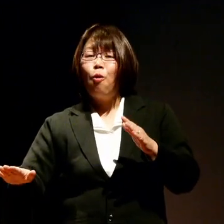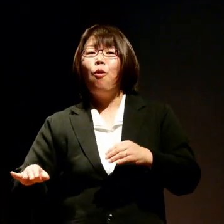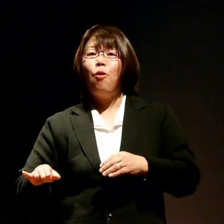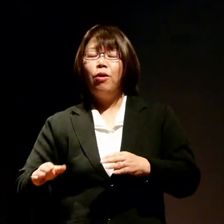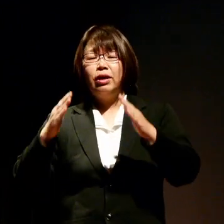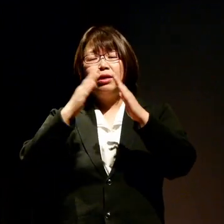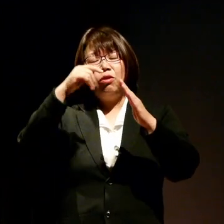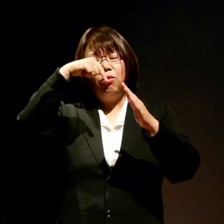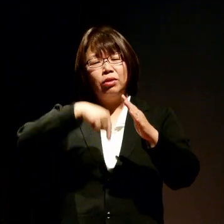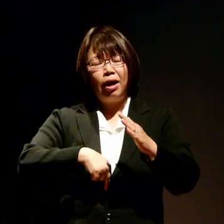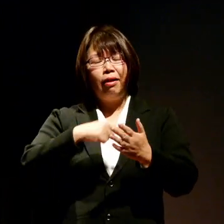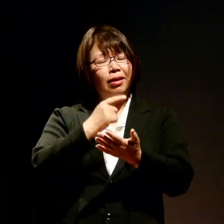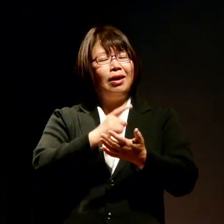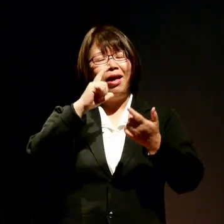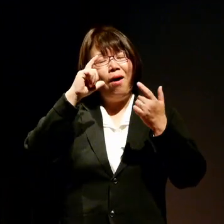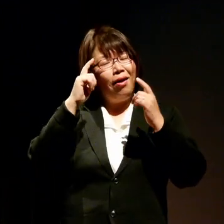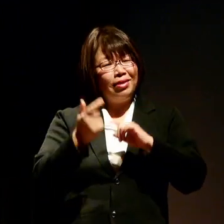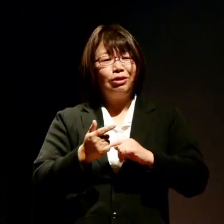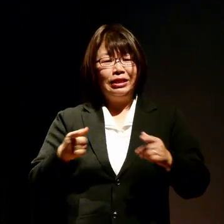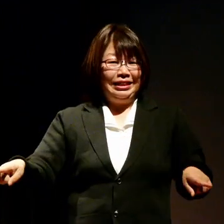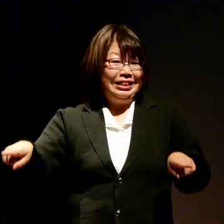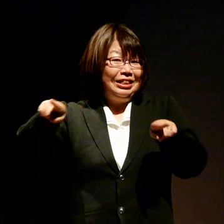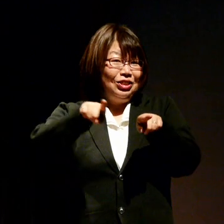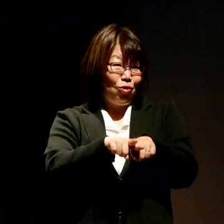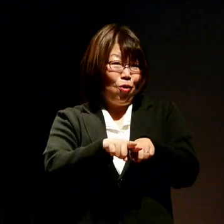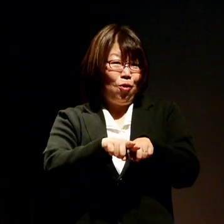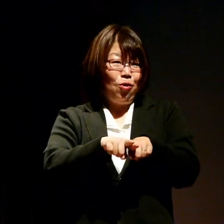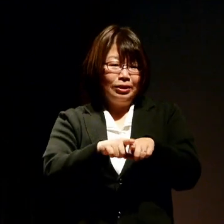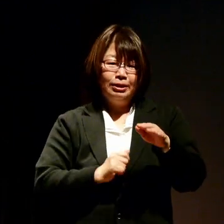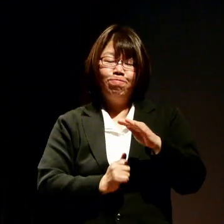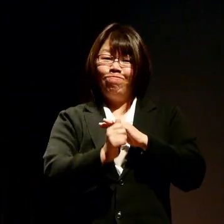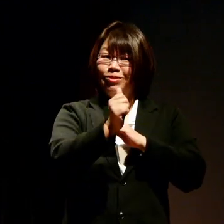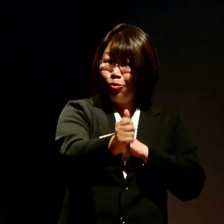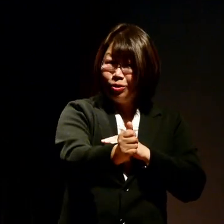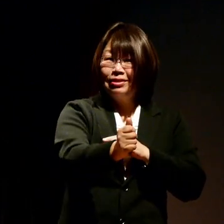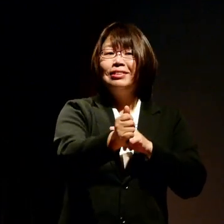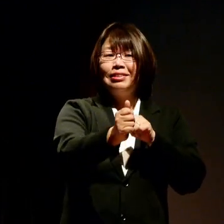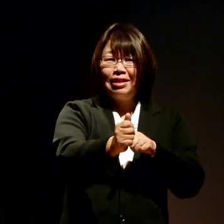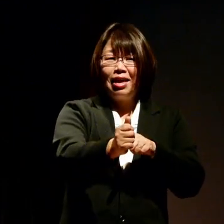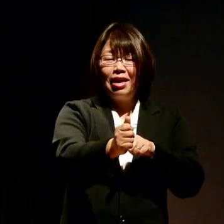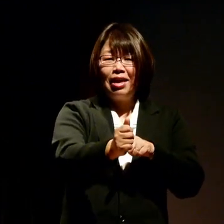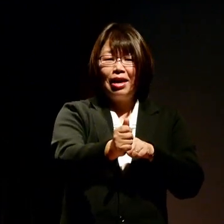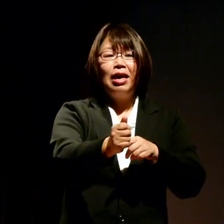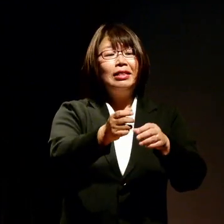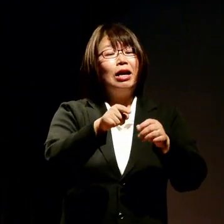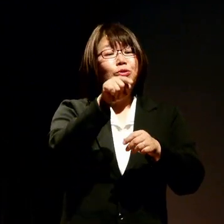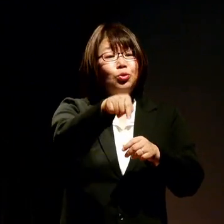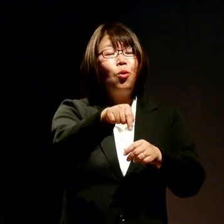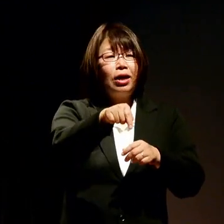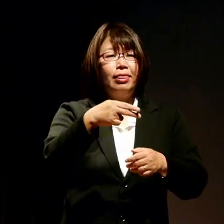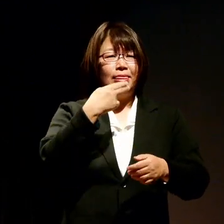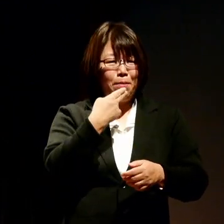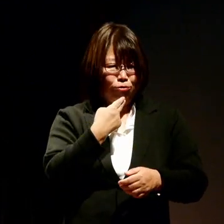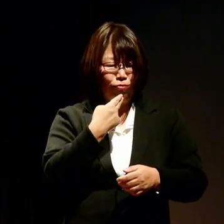家の中だけではなくて一緒に外出に行って、外出に行った先で食べ